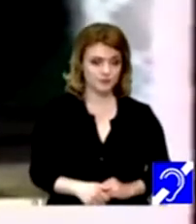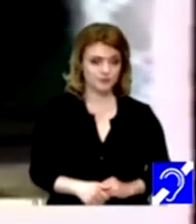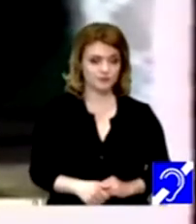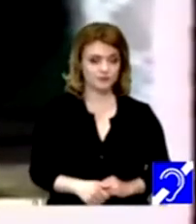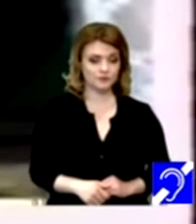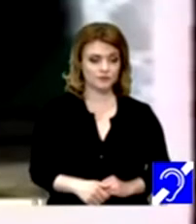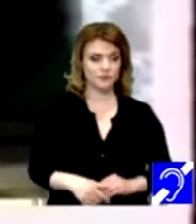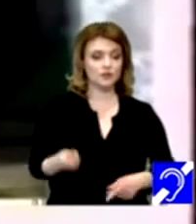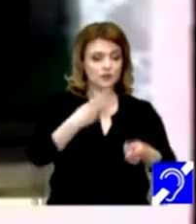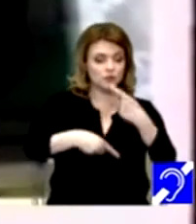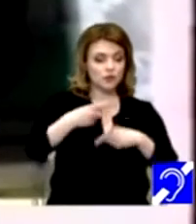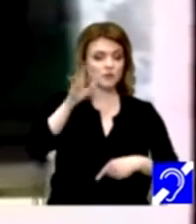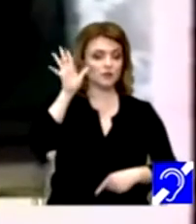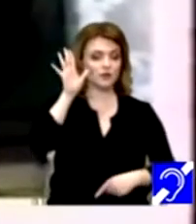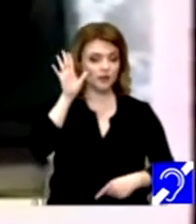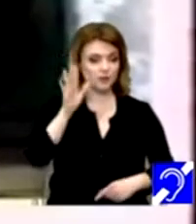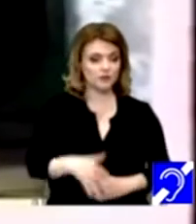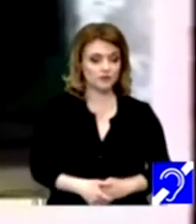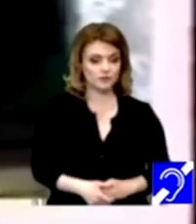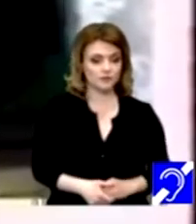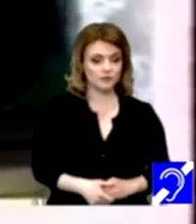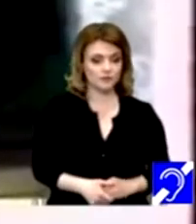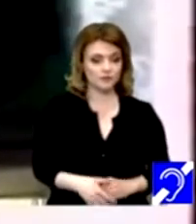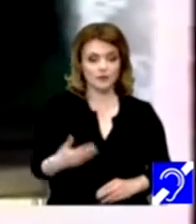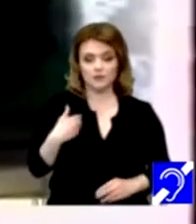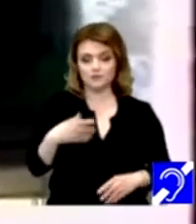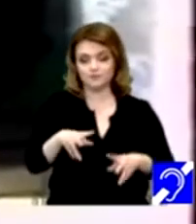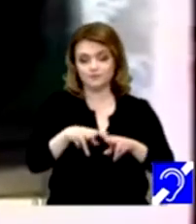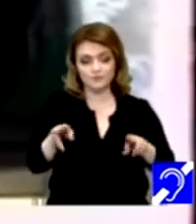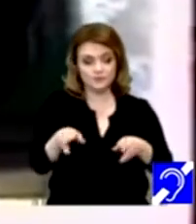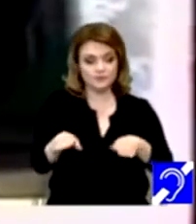coborând în vreme, a intrat în hume,